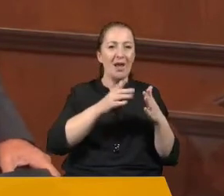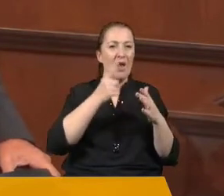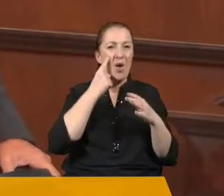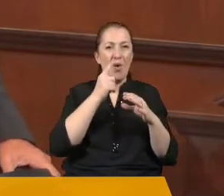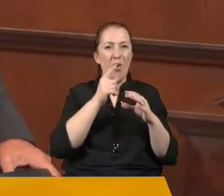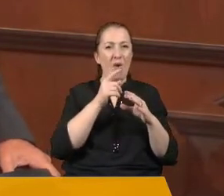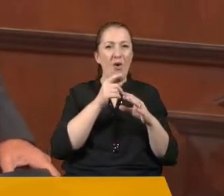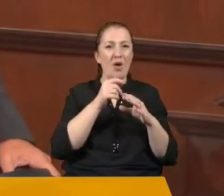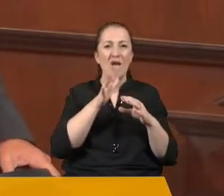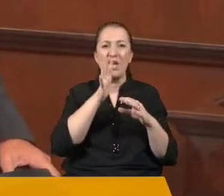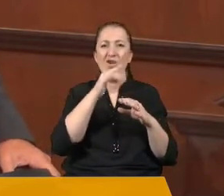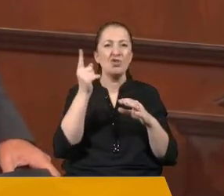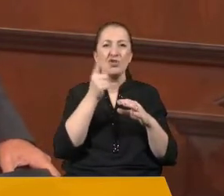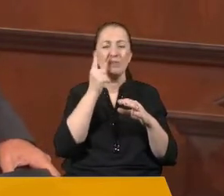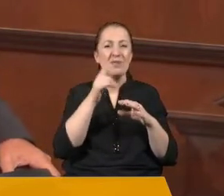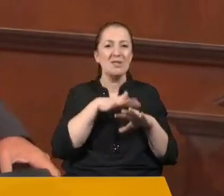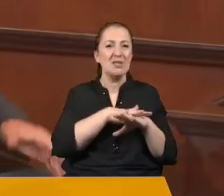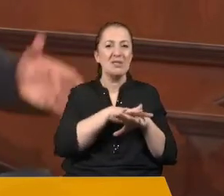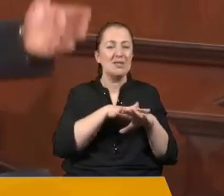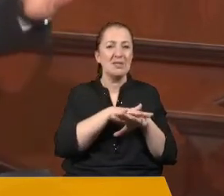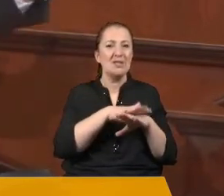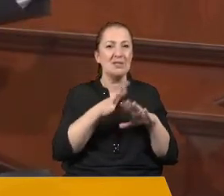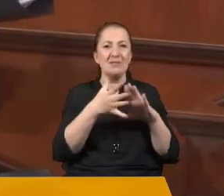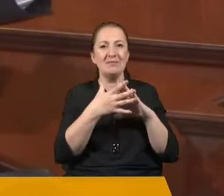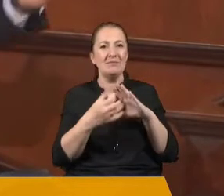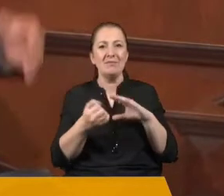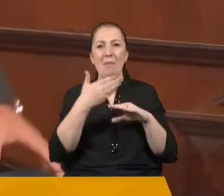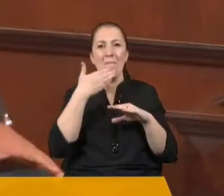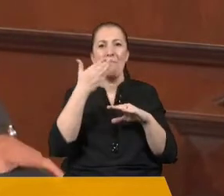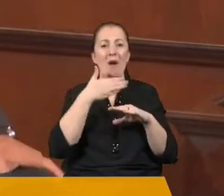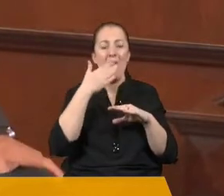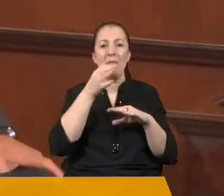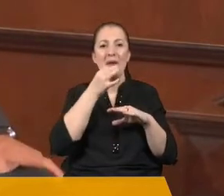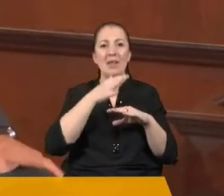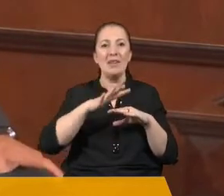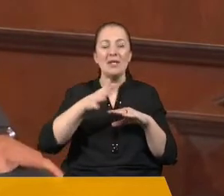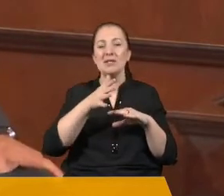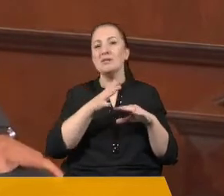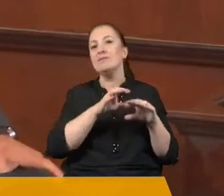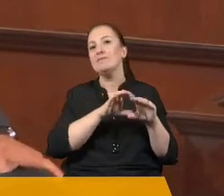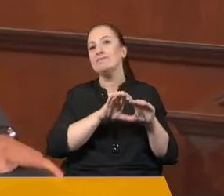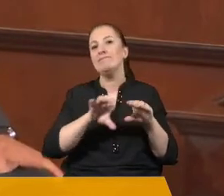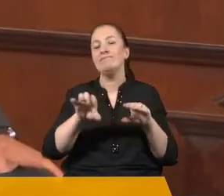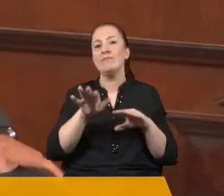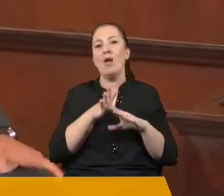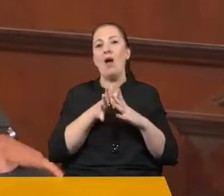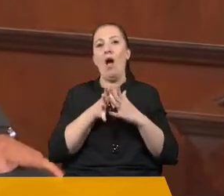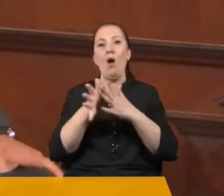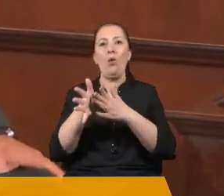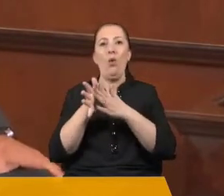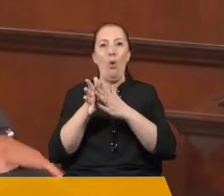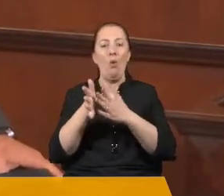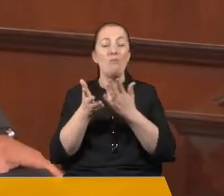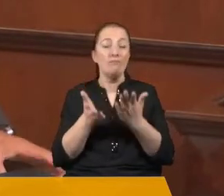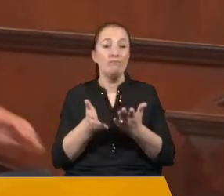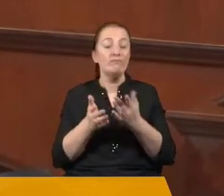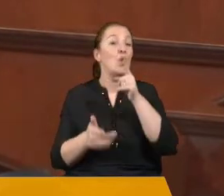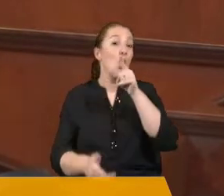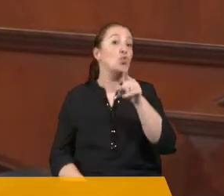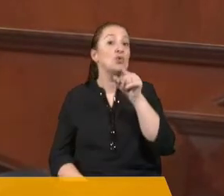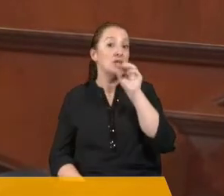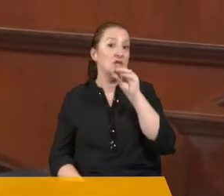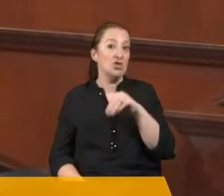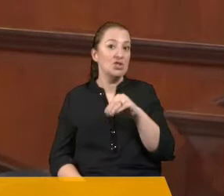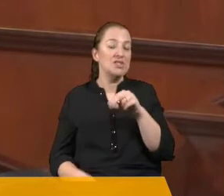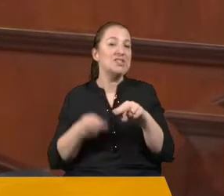hiçbir arıtmadan geçirilmeden Marmara Denizi'ne bırakılması, akıtılması. Onun için hızlı